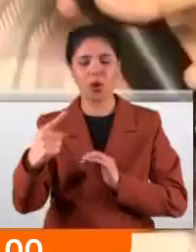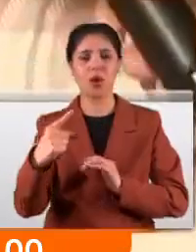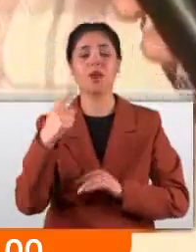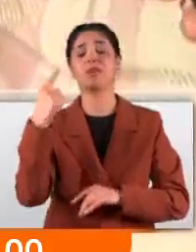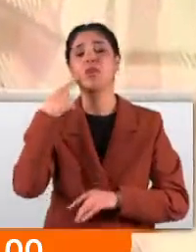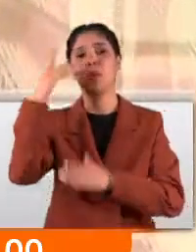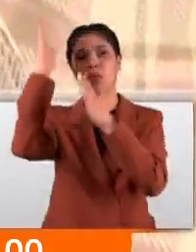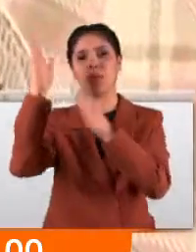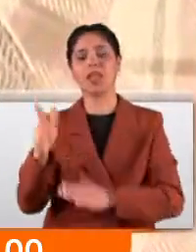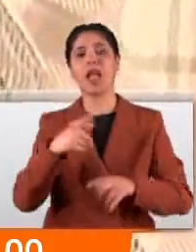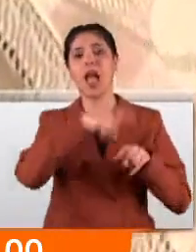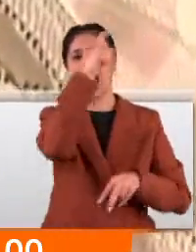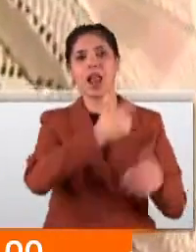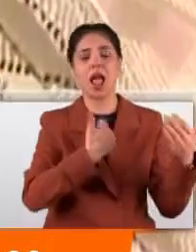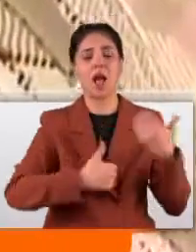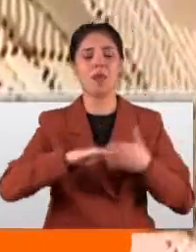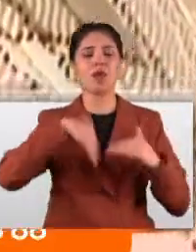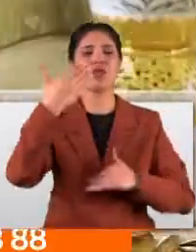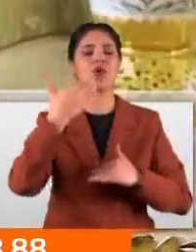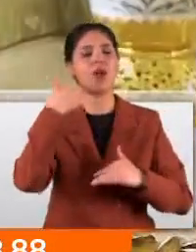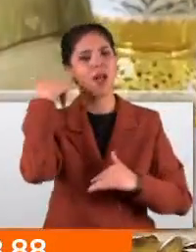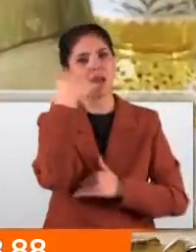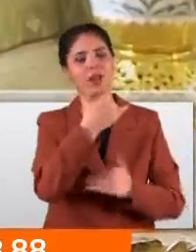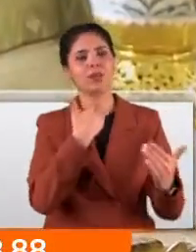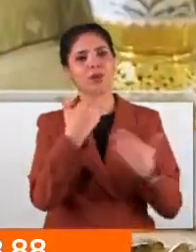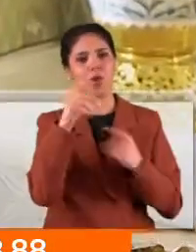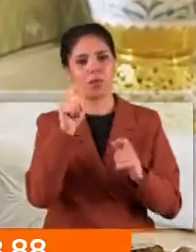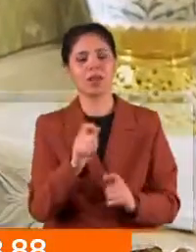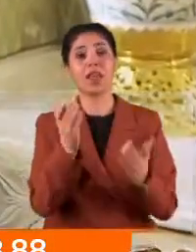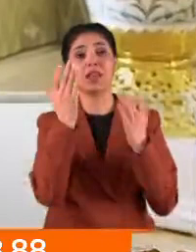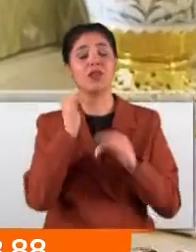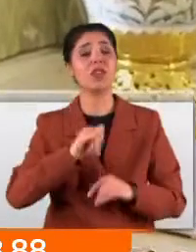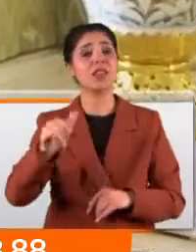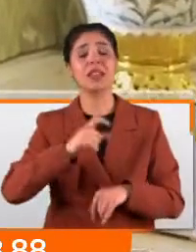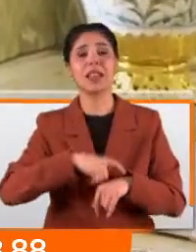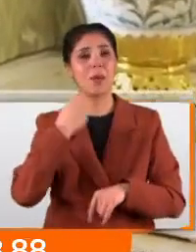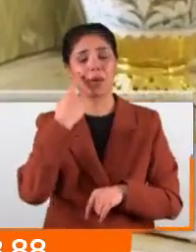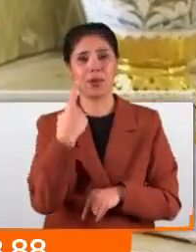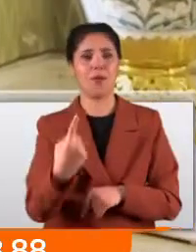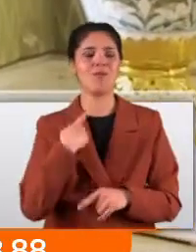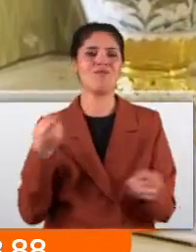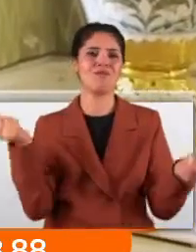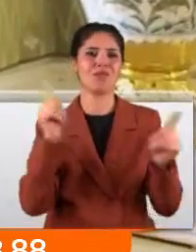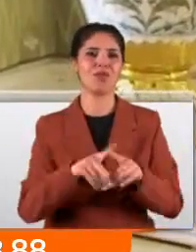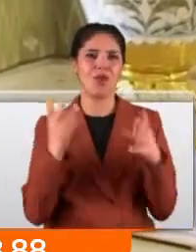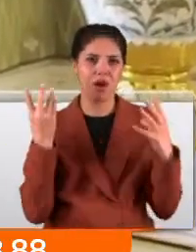ardından telefonla aradı, sağlık durumunu sordu, sohbet etti. İnşallah en yakın zamanda bir arada